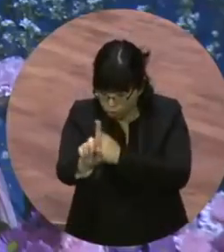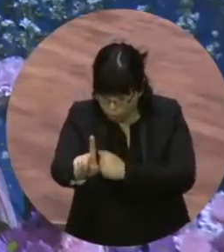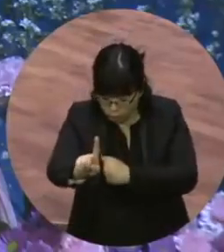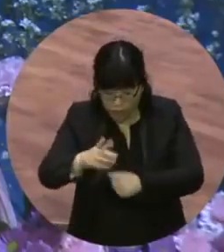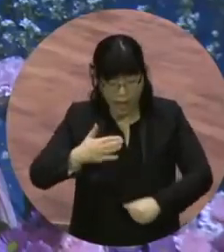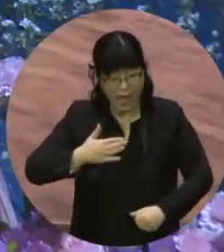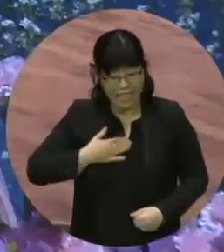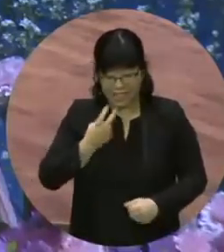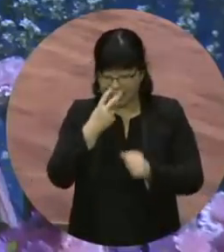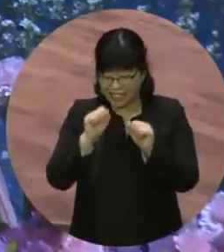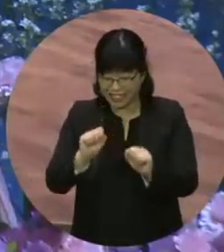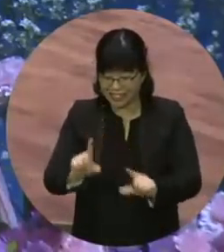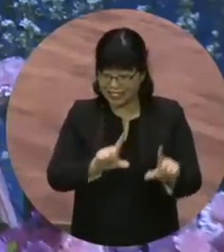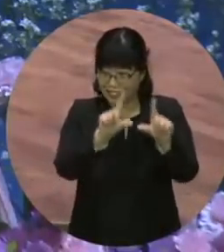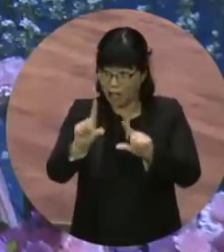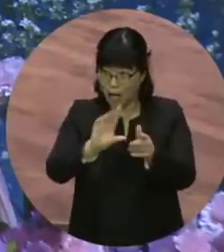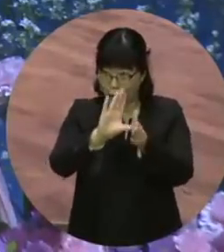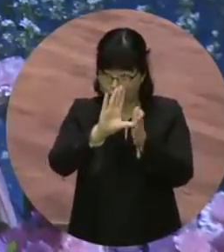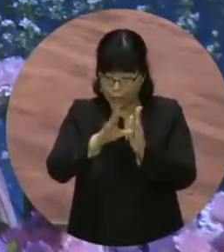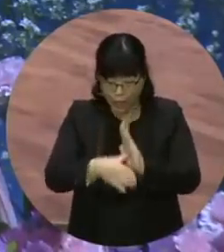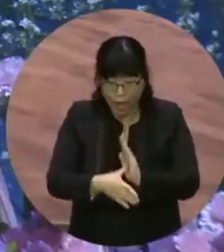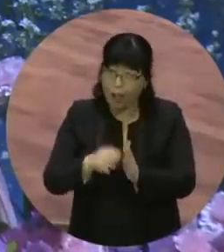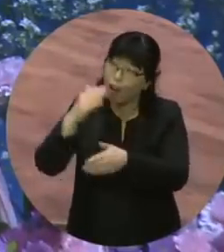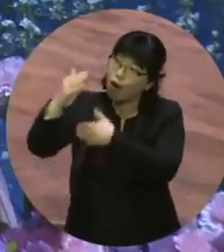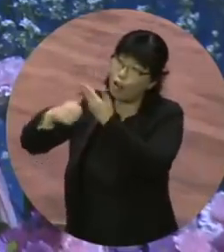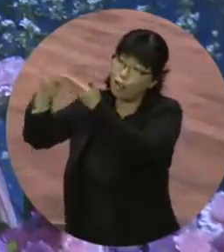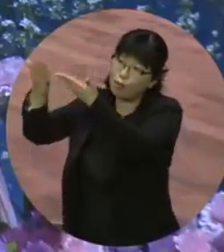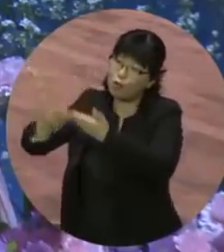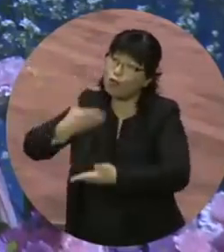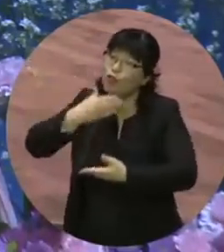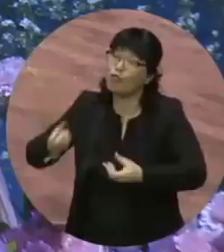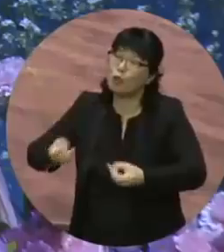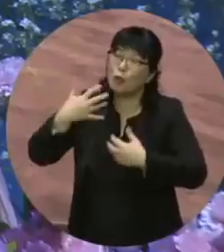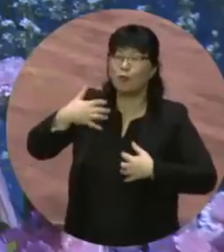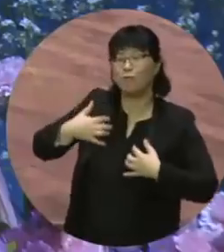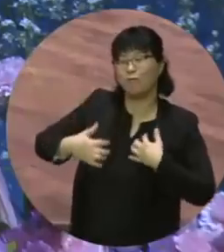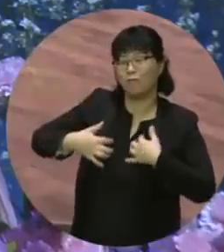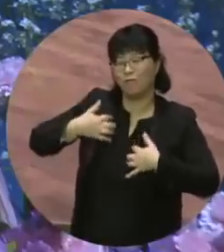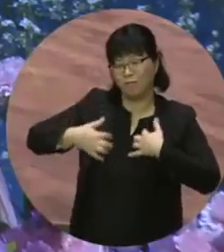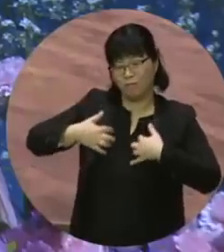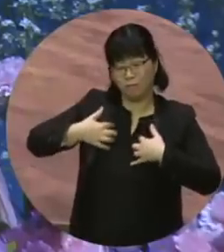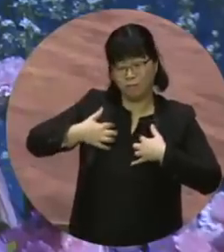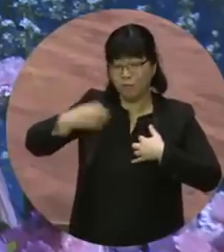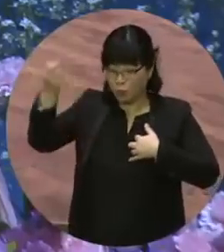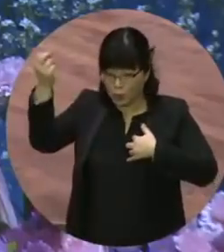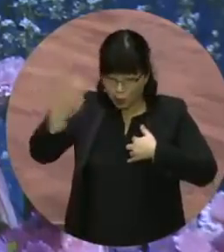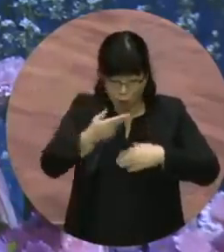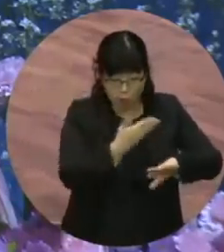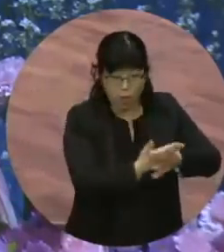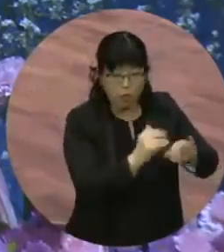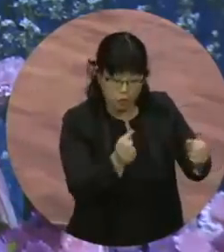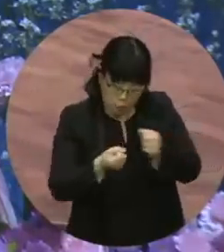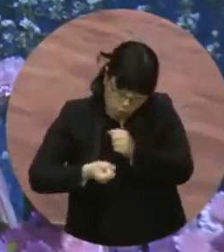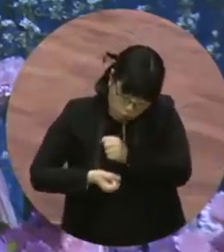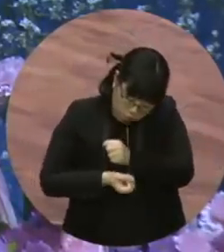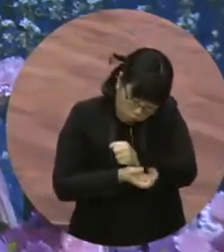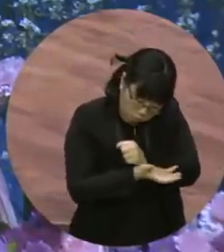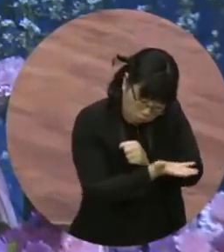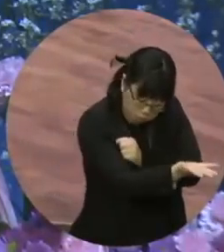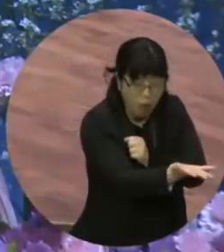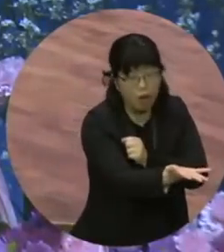축복을 풍성히 누리면서 다른 영혼들을 살리는 영향력을 입히는 삶을 살게 하기